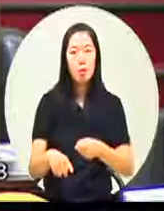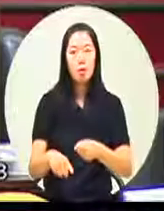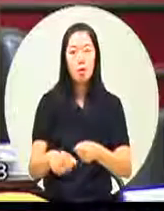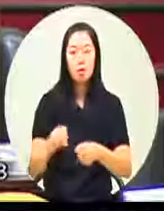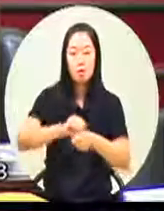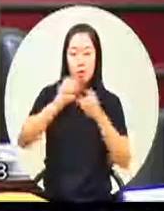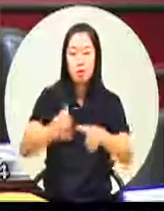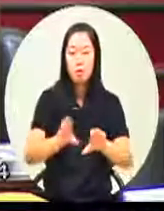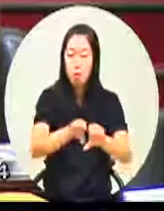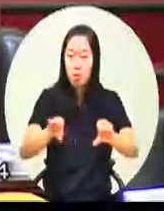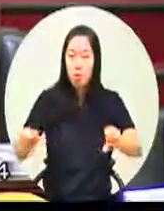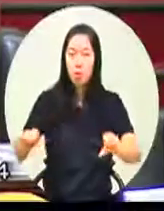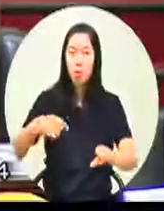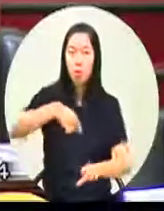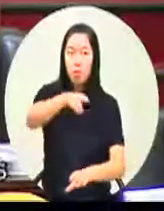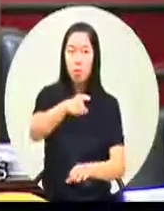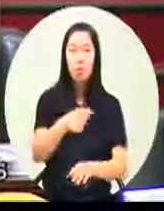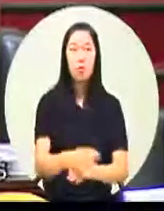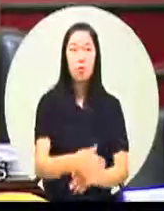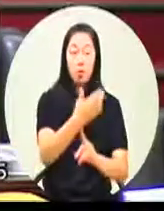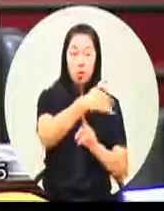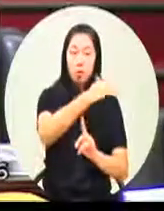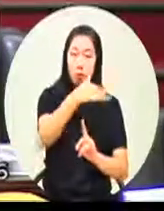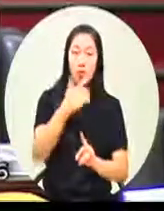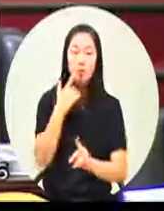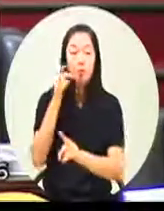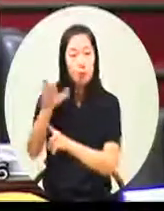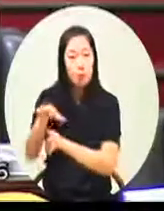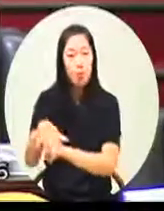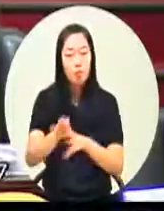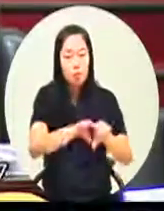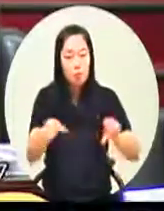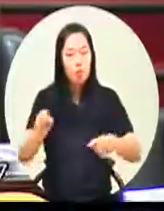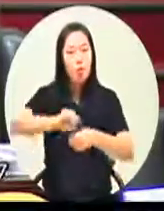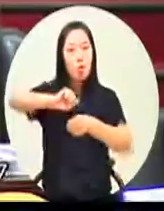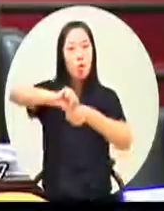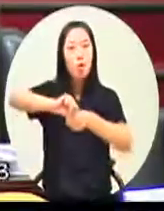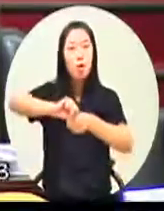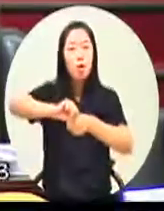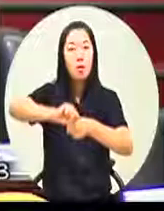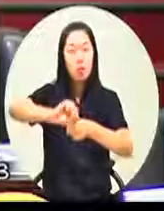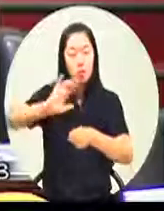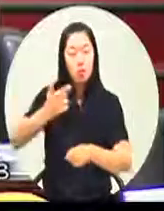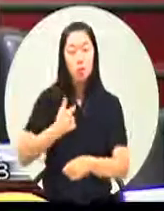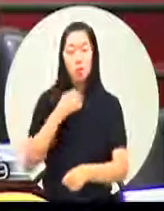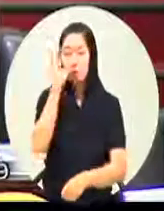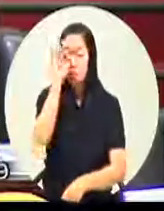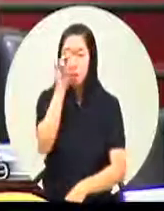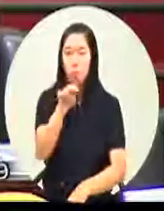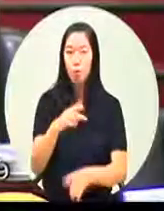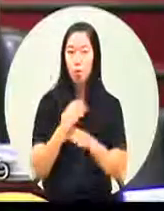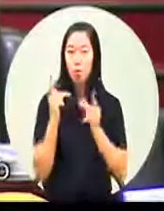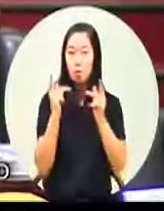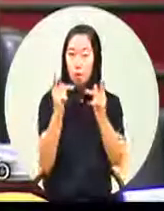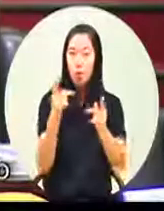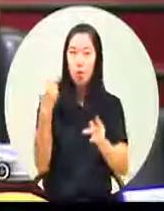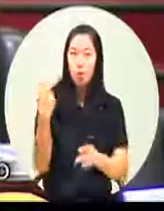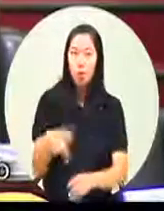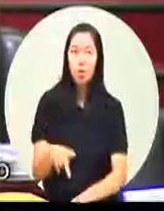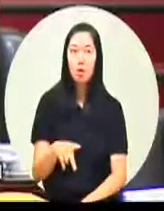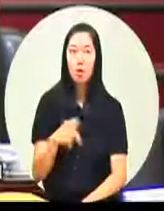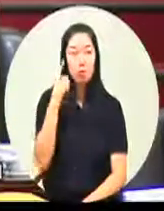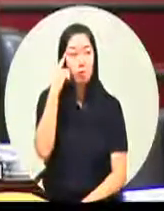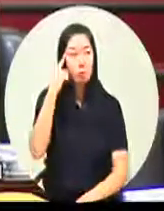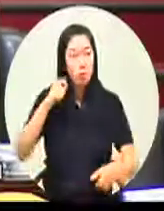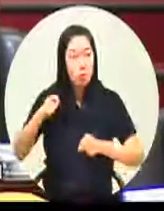人家要到旗美地区都要开车去，好。但是呢，当我看到说，我们的捷运甚至于打算